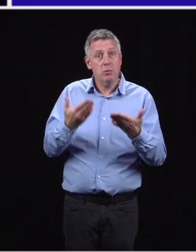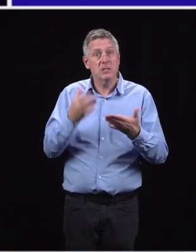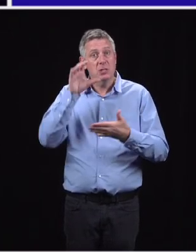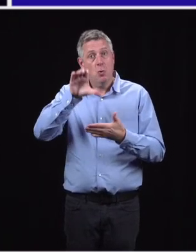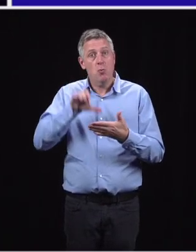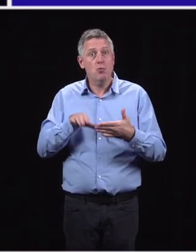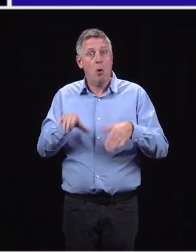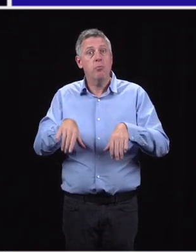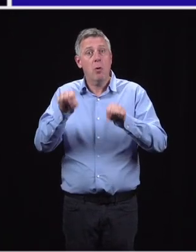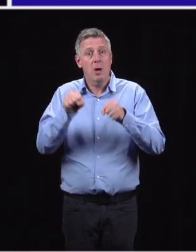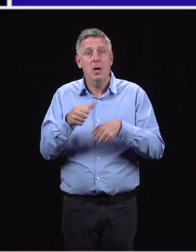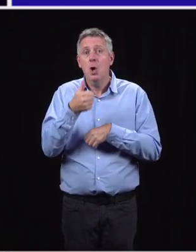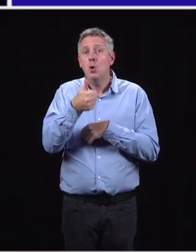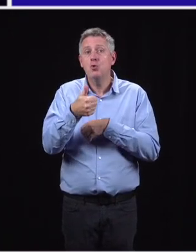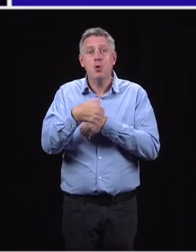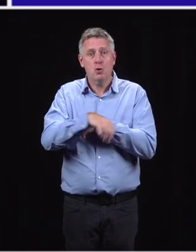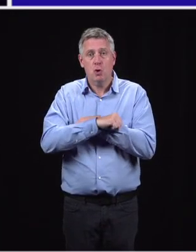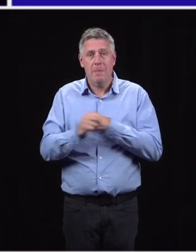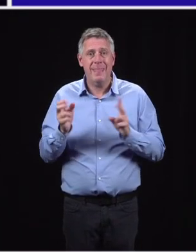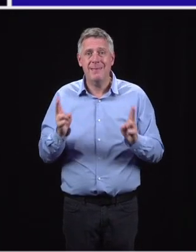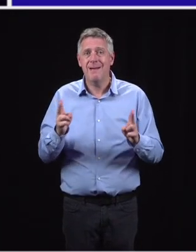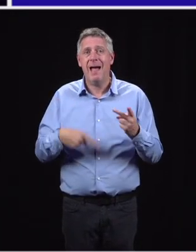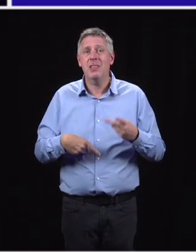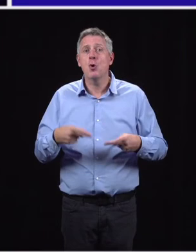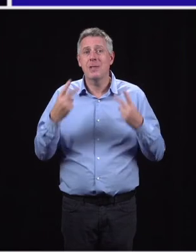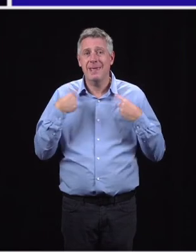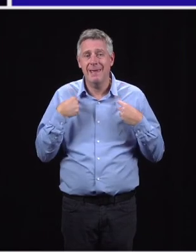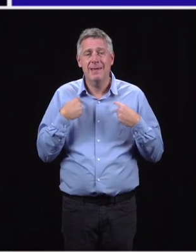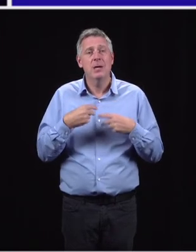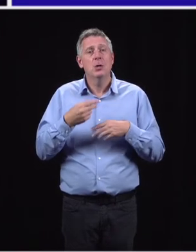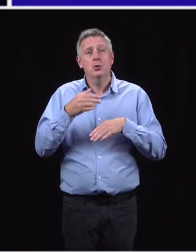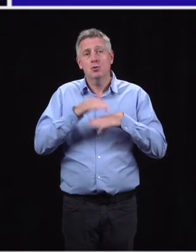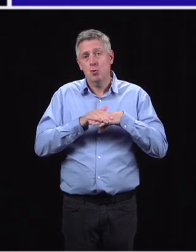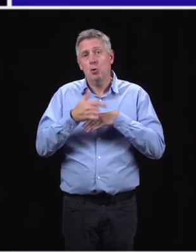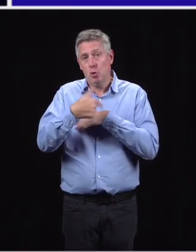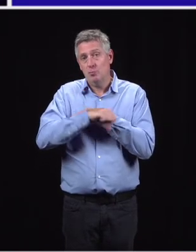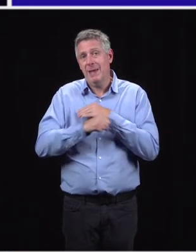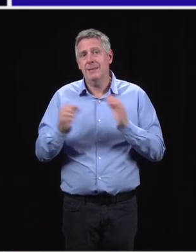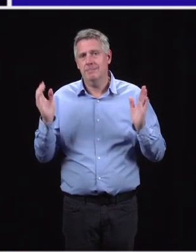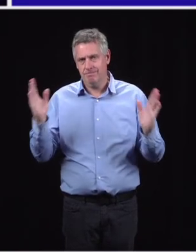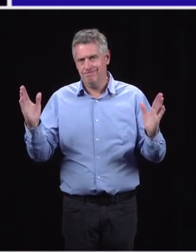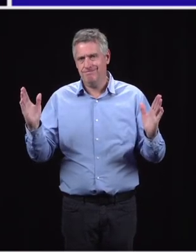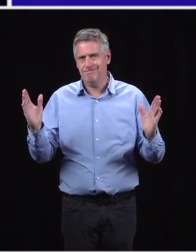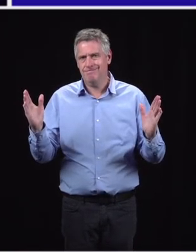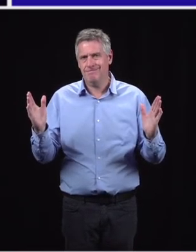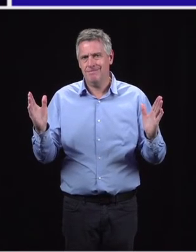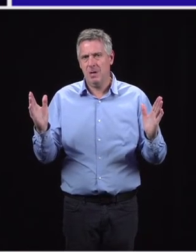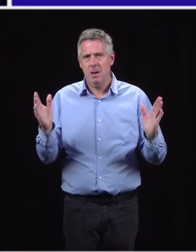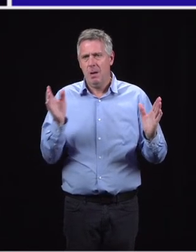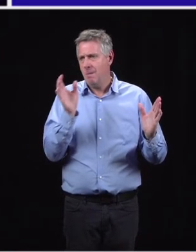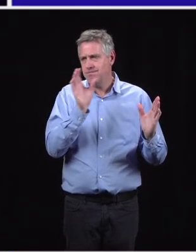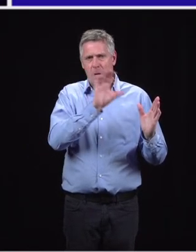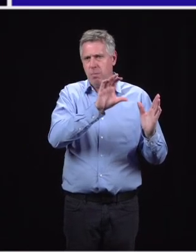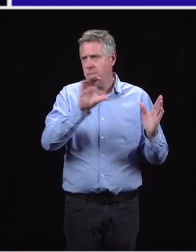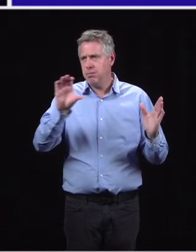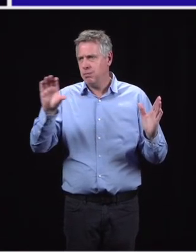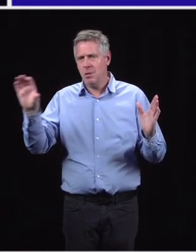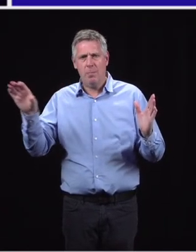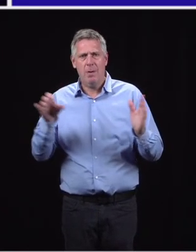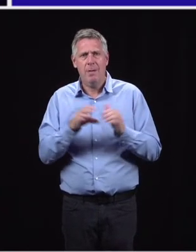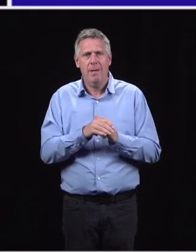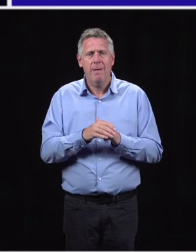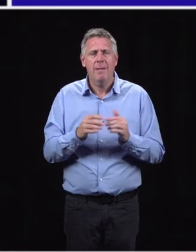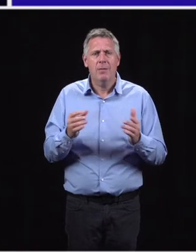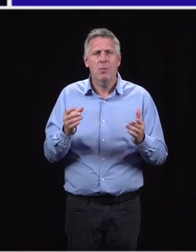une semaine une semaine d'atelier répartie sur deux semaines et en fait on vous propose plusieurs choses comme comme